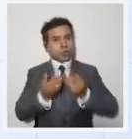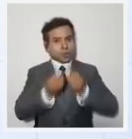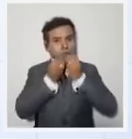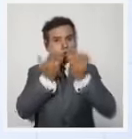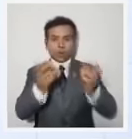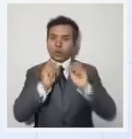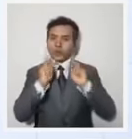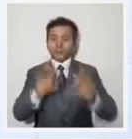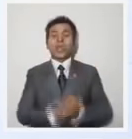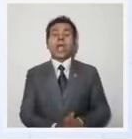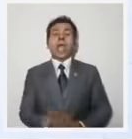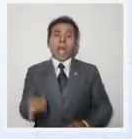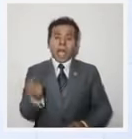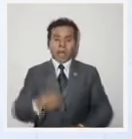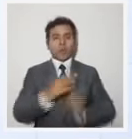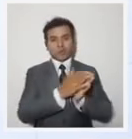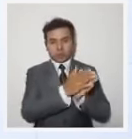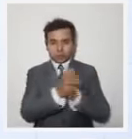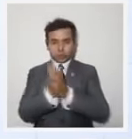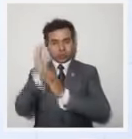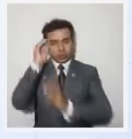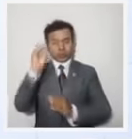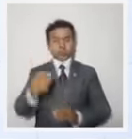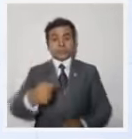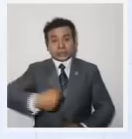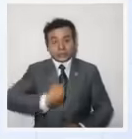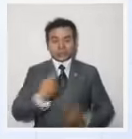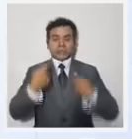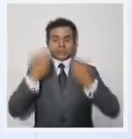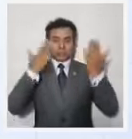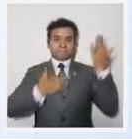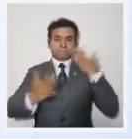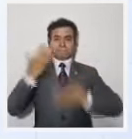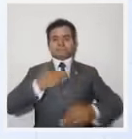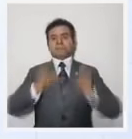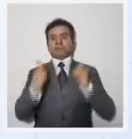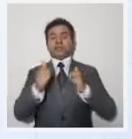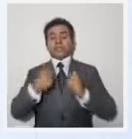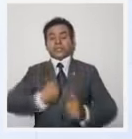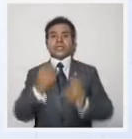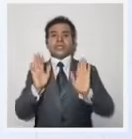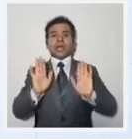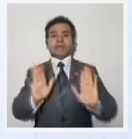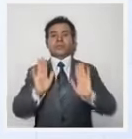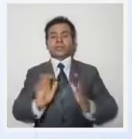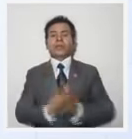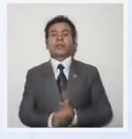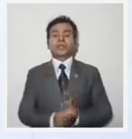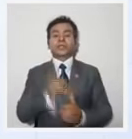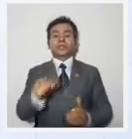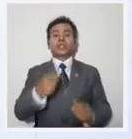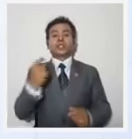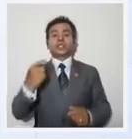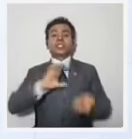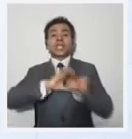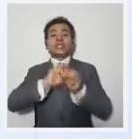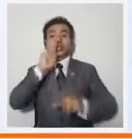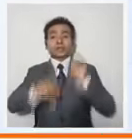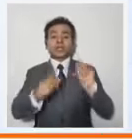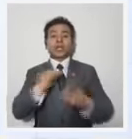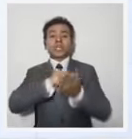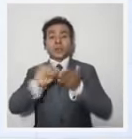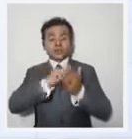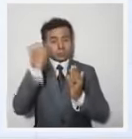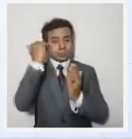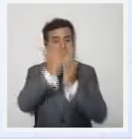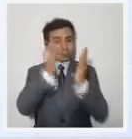এই ছিল আমাদের হাতে সর্বশেষ তথ্য। শেষ করার আগে আবারও বলবো যে আপনার সুরক্ষা আপনার হাতে,